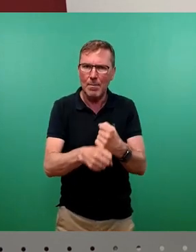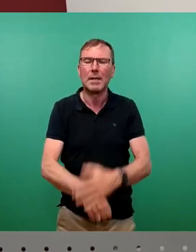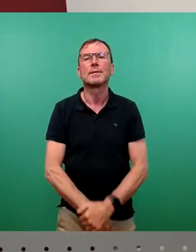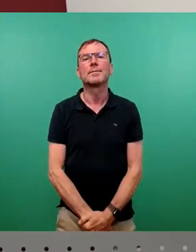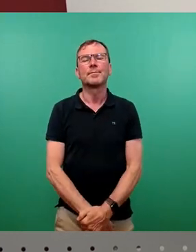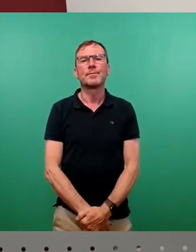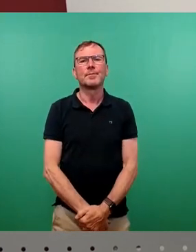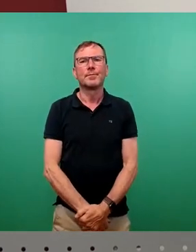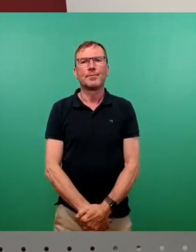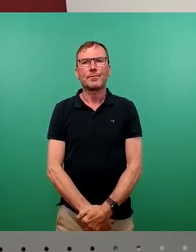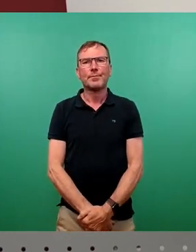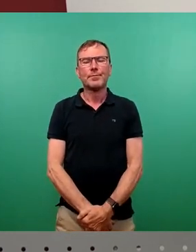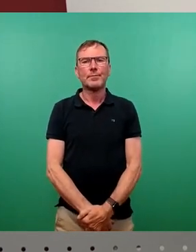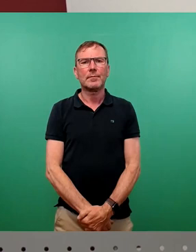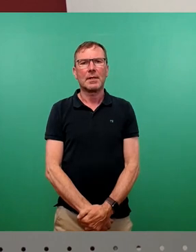Die